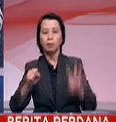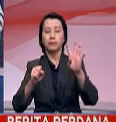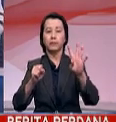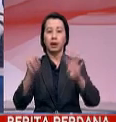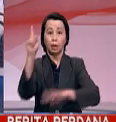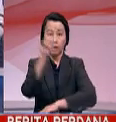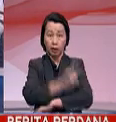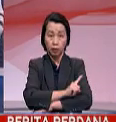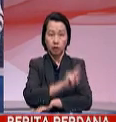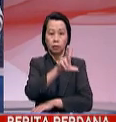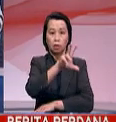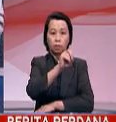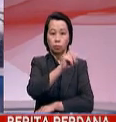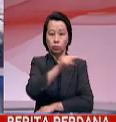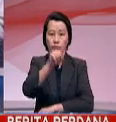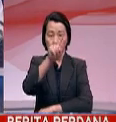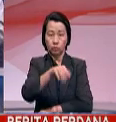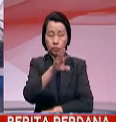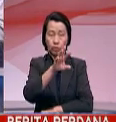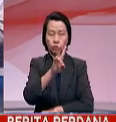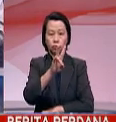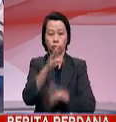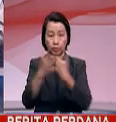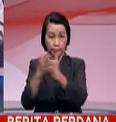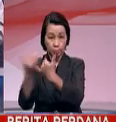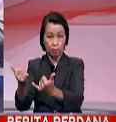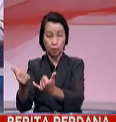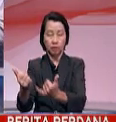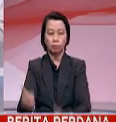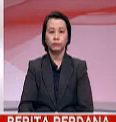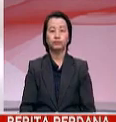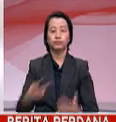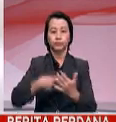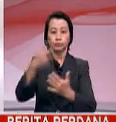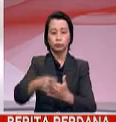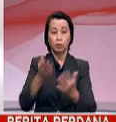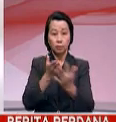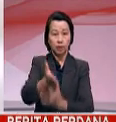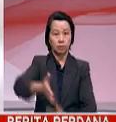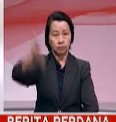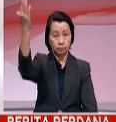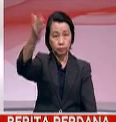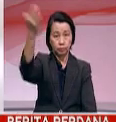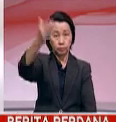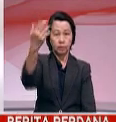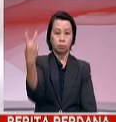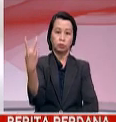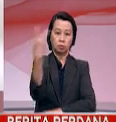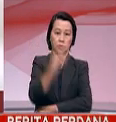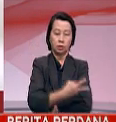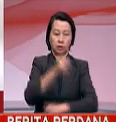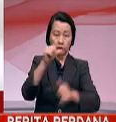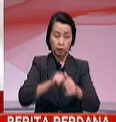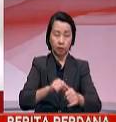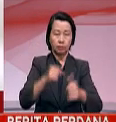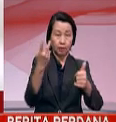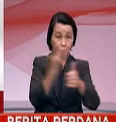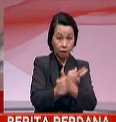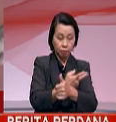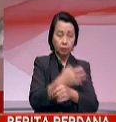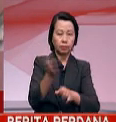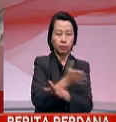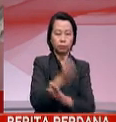30 Jun sehingga hari ini. Program dijalankan menerusi ceramah webinar selama 2 hari bagi setiap sesi